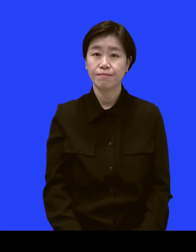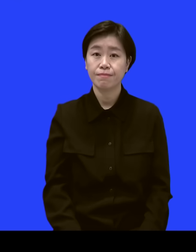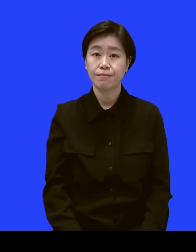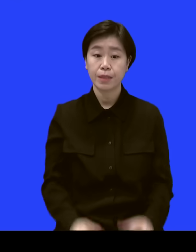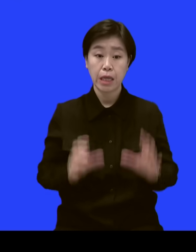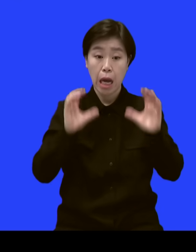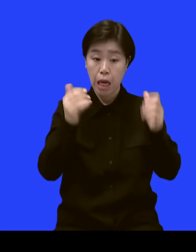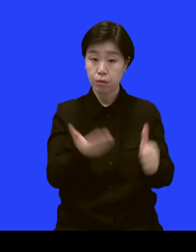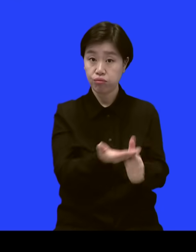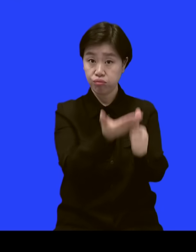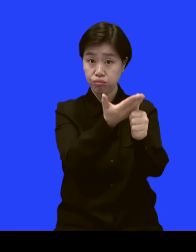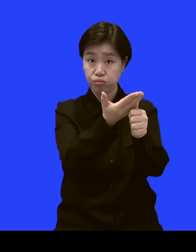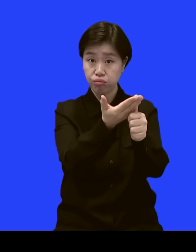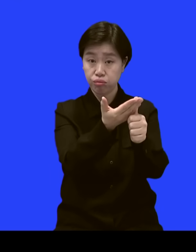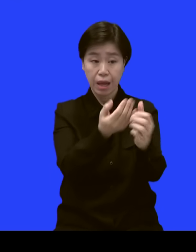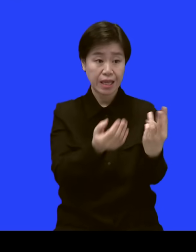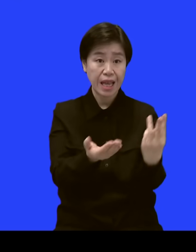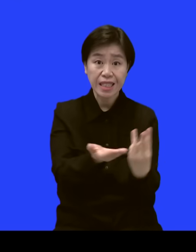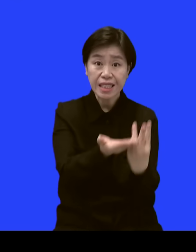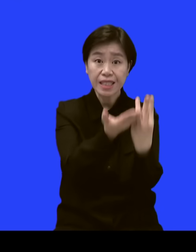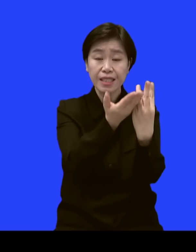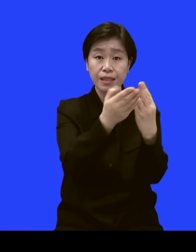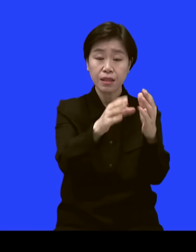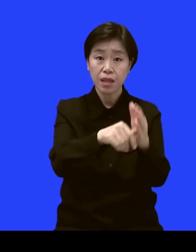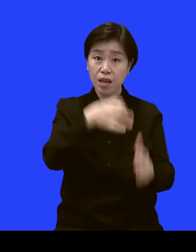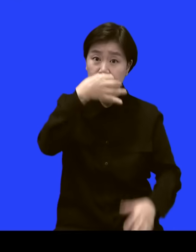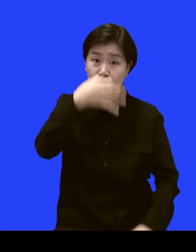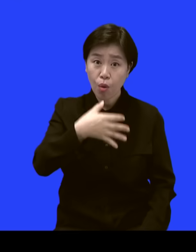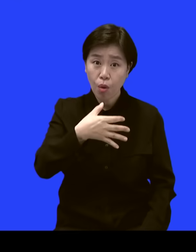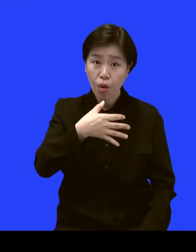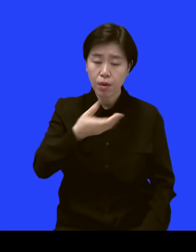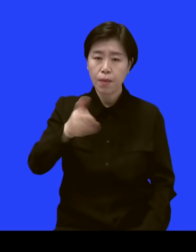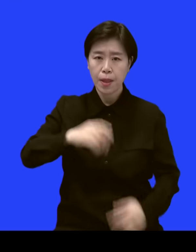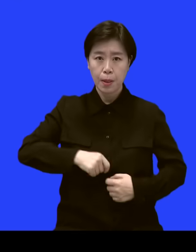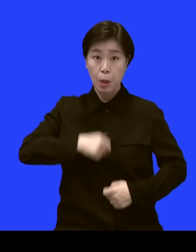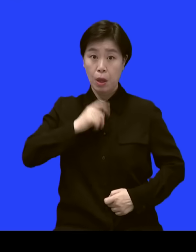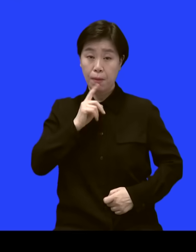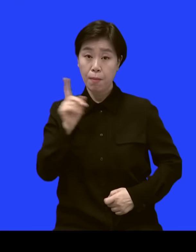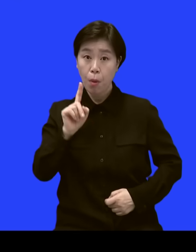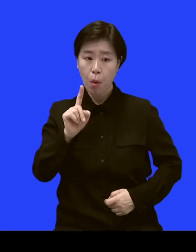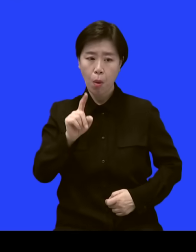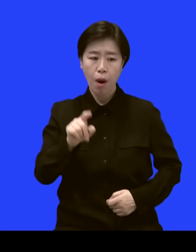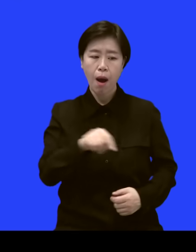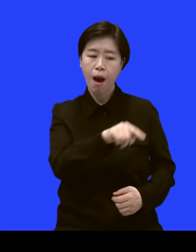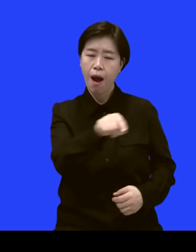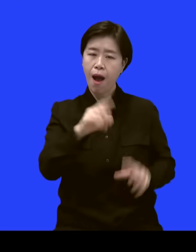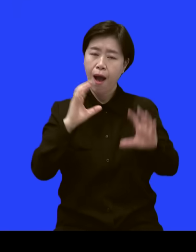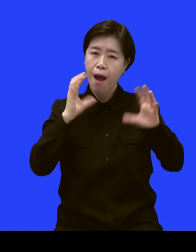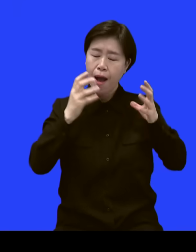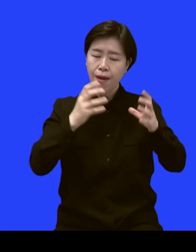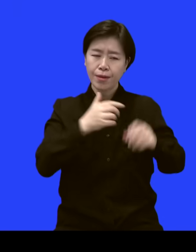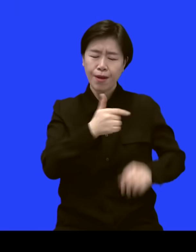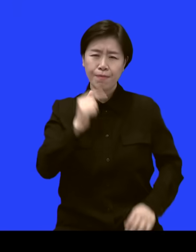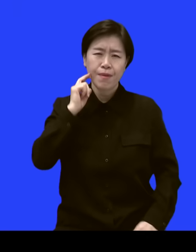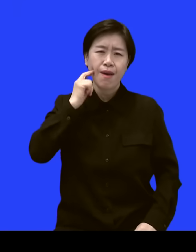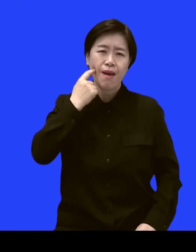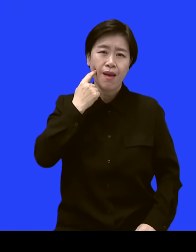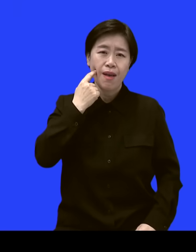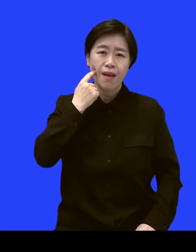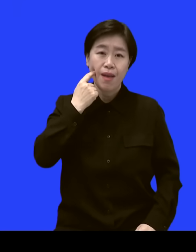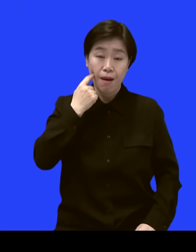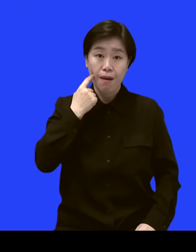게 힘들잖아요. 예. 네. 저 솔직히 말하면 하나도 안 힘들었어요. 너무 이뻐서. 애들이 너무 예쁘고 그쵸, 너무 예쁘죠. 아이들이 저를